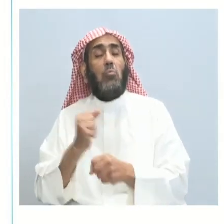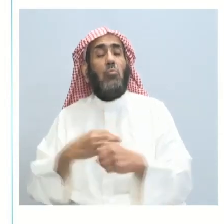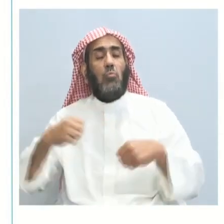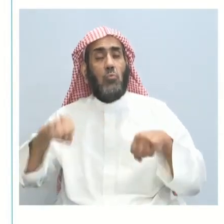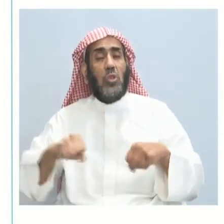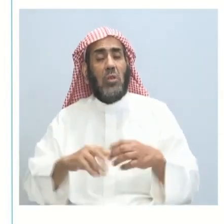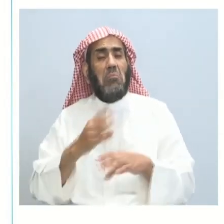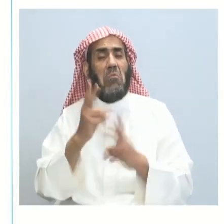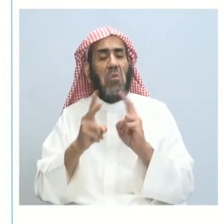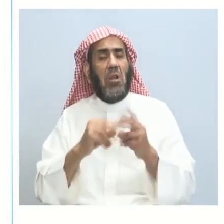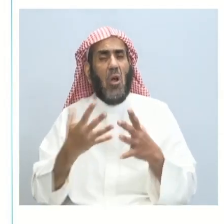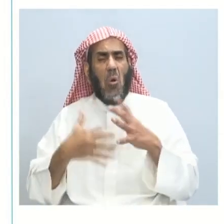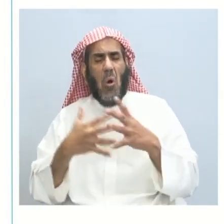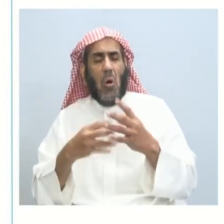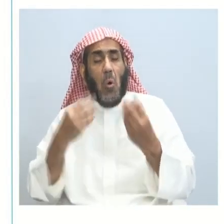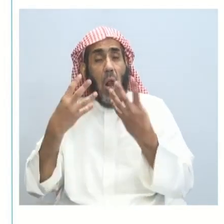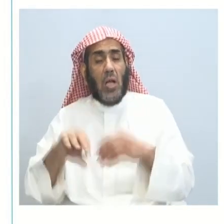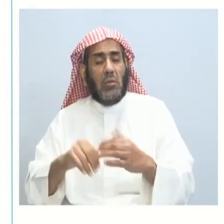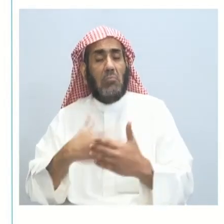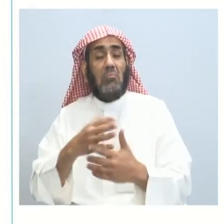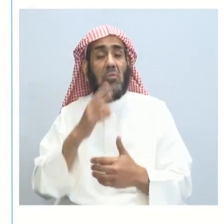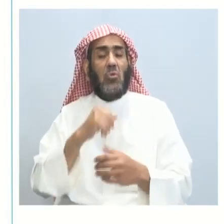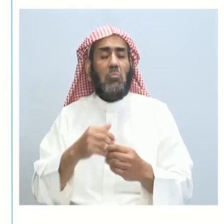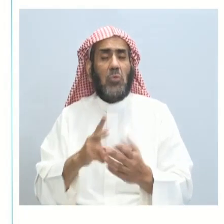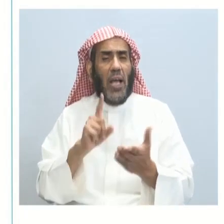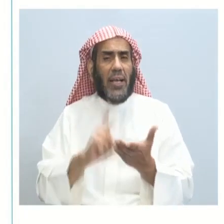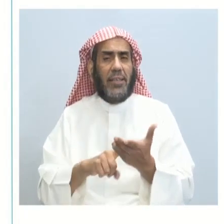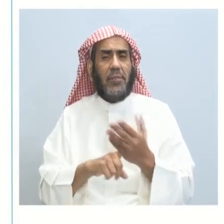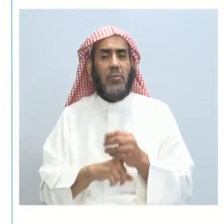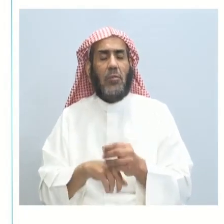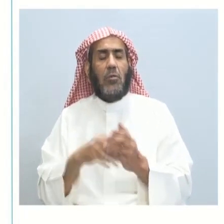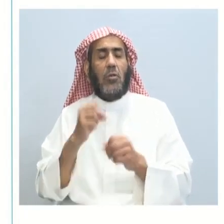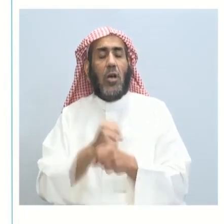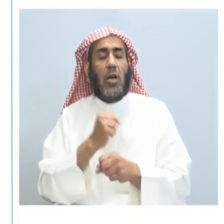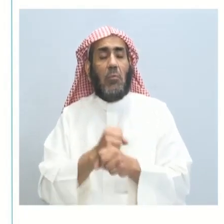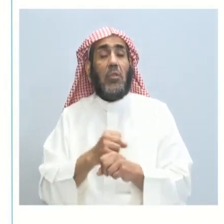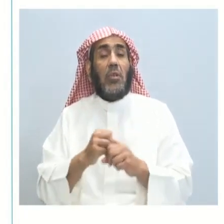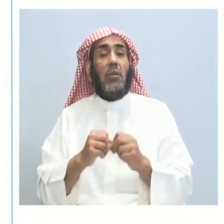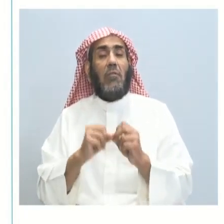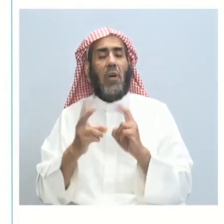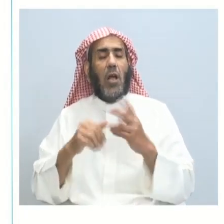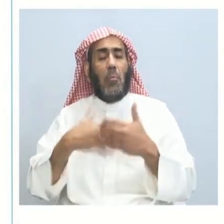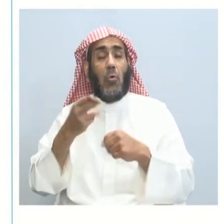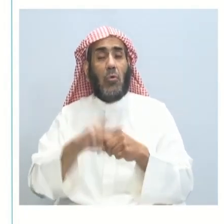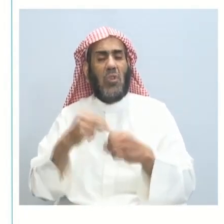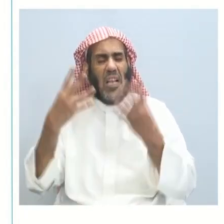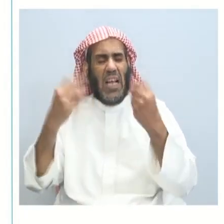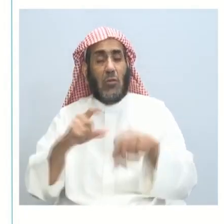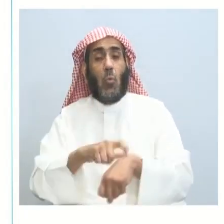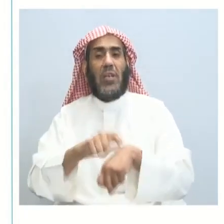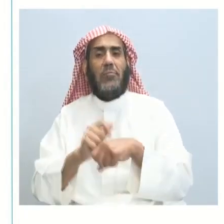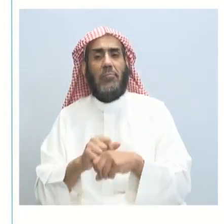الفعاليه الارتباك والهدر وبالتالي قد لا تكون متاكد من اقامه فعاليه مره اخرى وقد يكون هك هدر